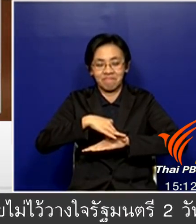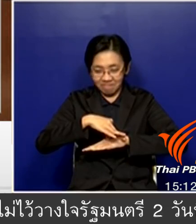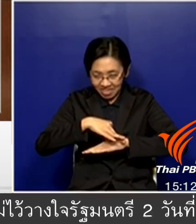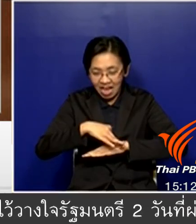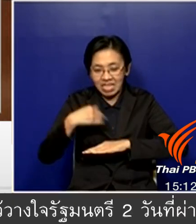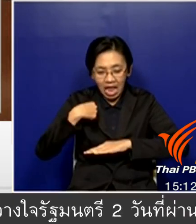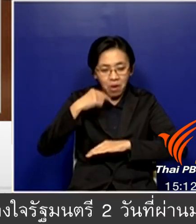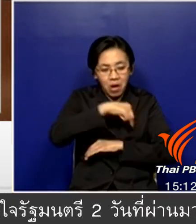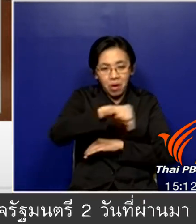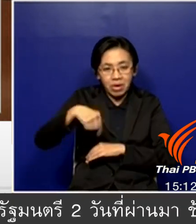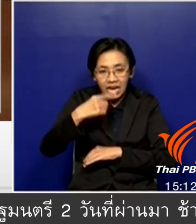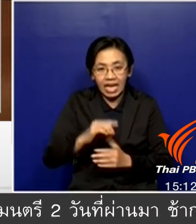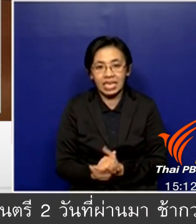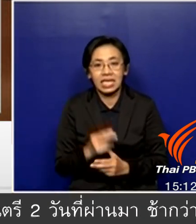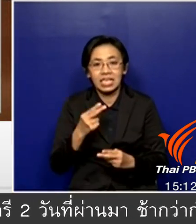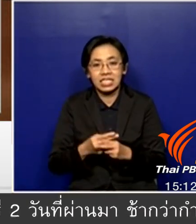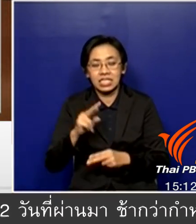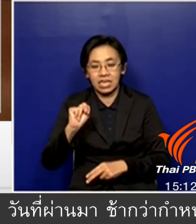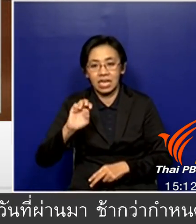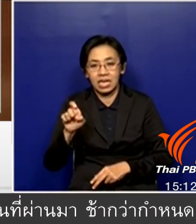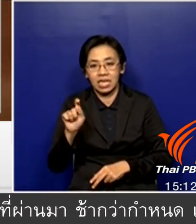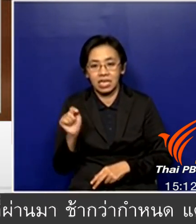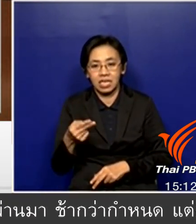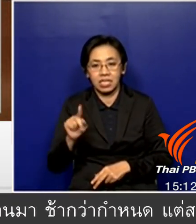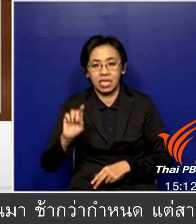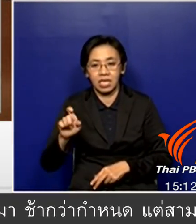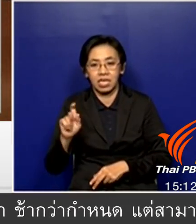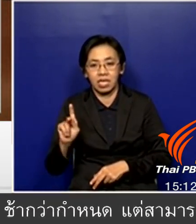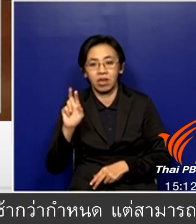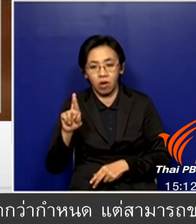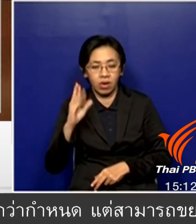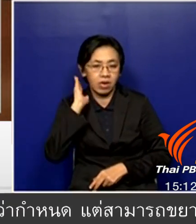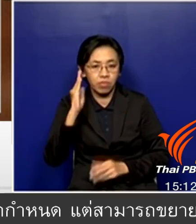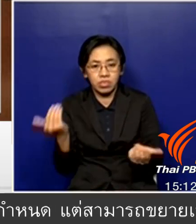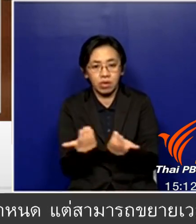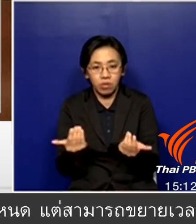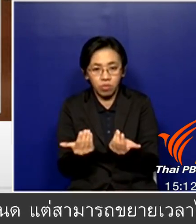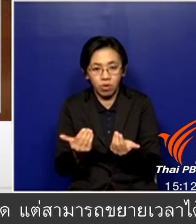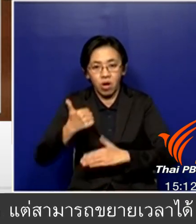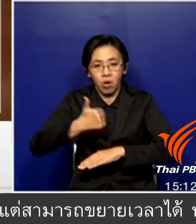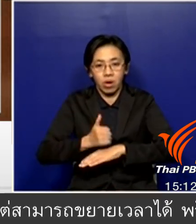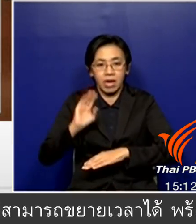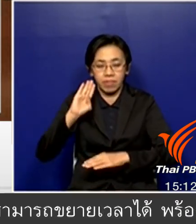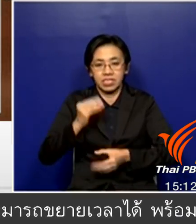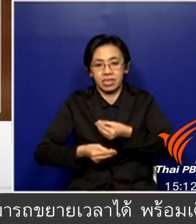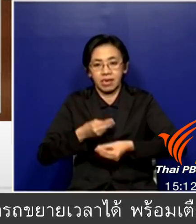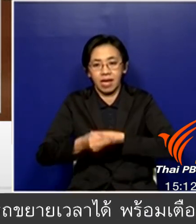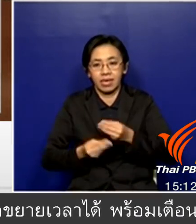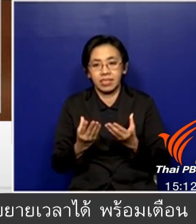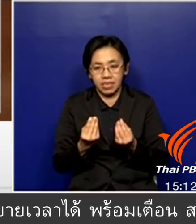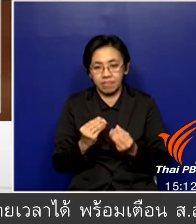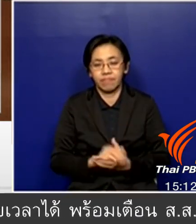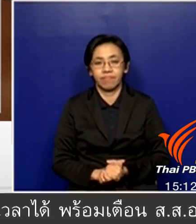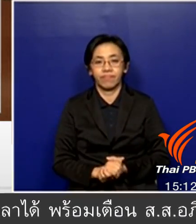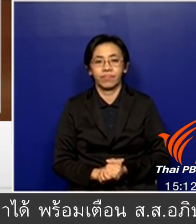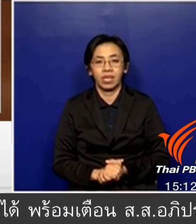บหนานิษีกรบุญามานีลูกชายครับซึ่งเป็เจ้า ของบริษัทข้าที่ดินคนตอมา